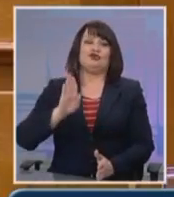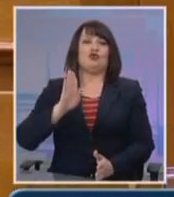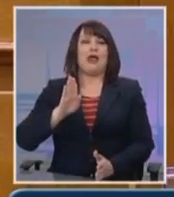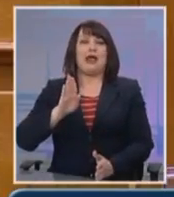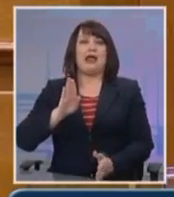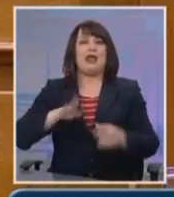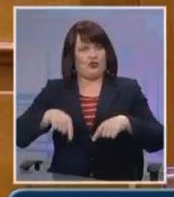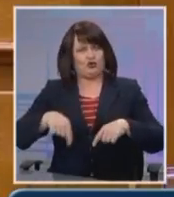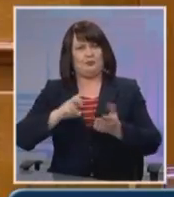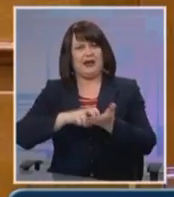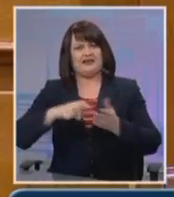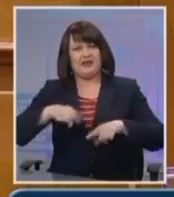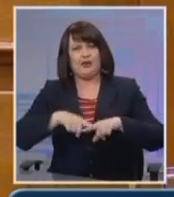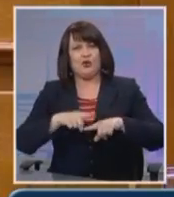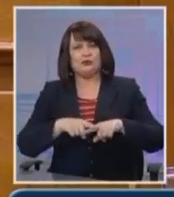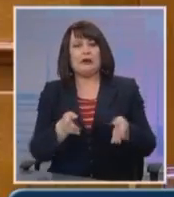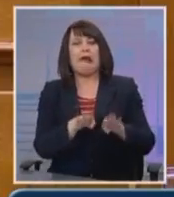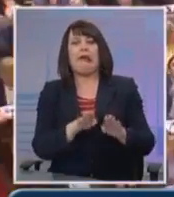Εκτός.